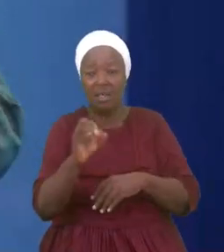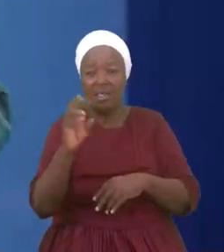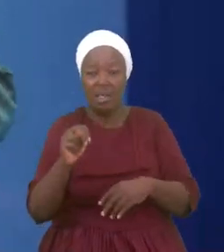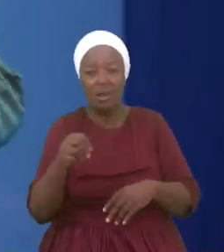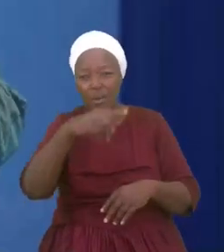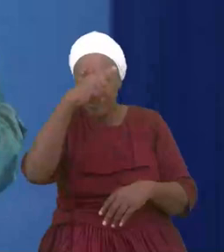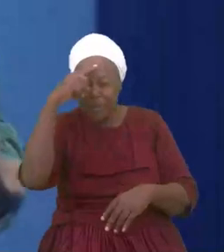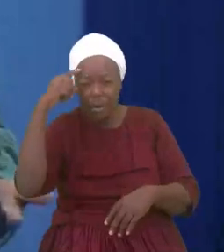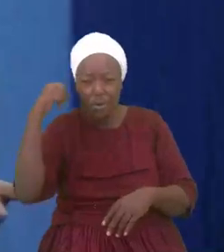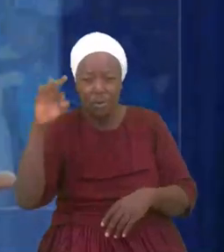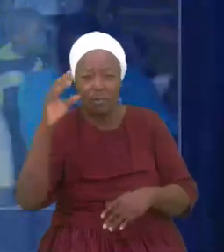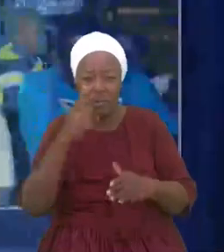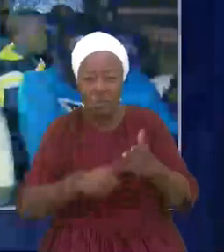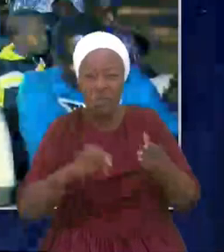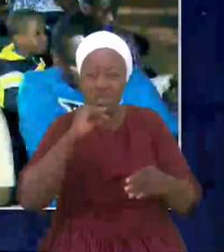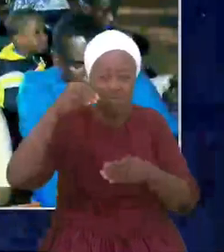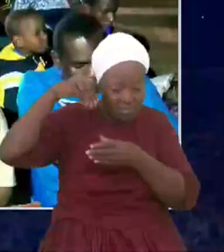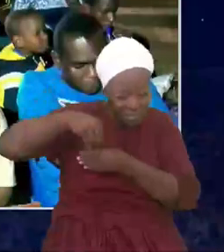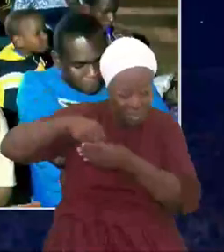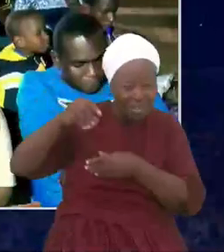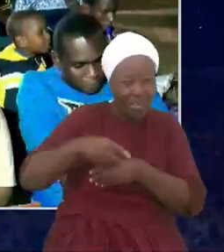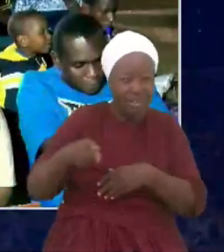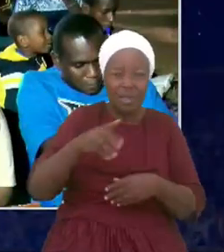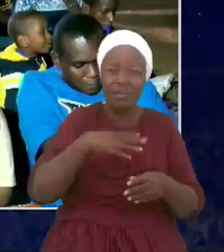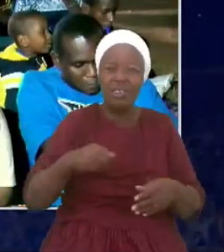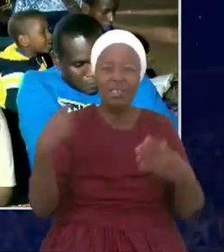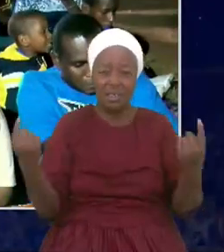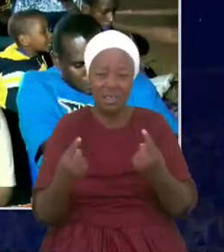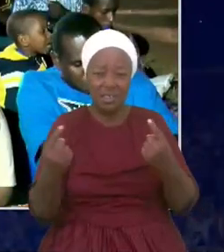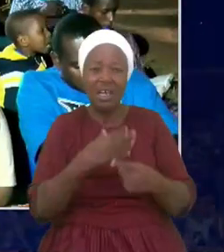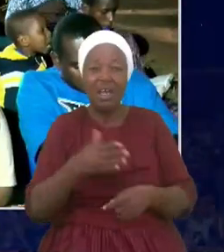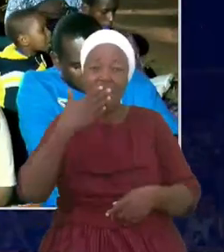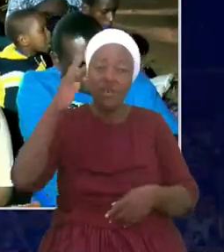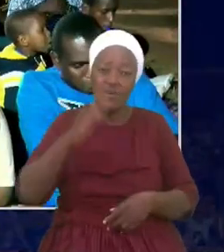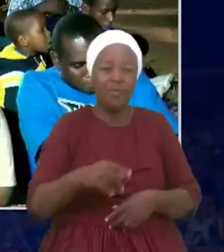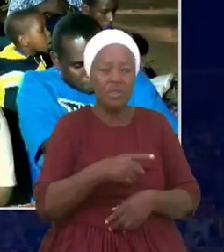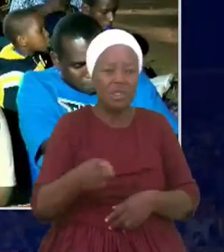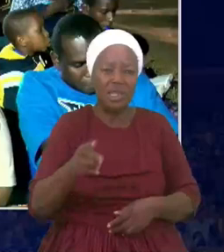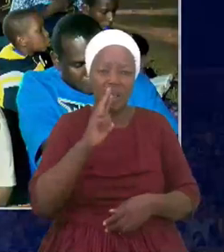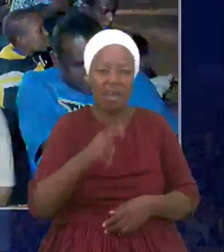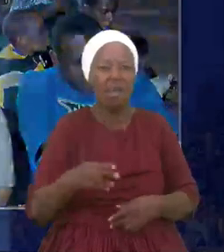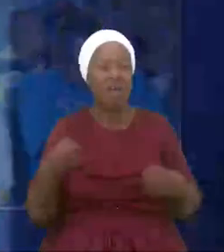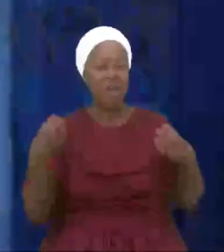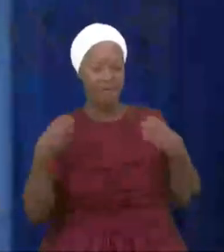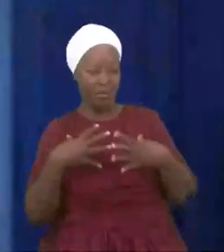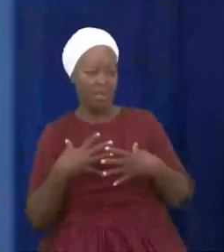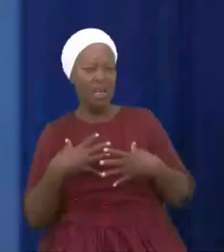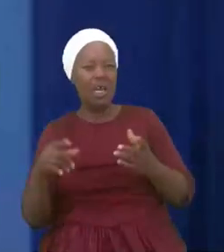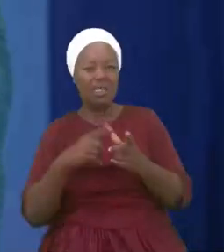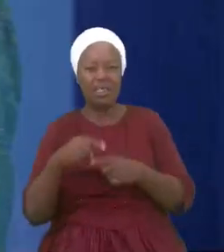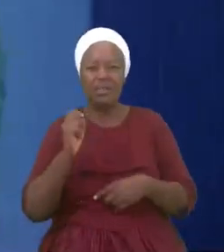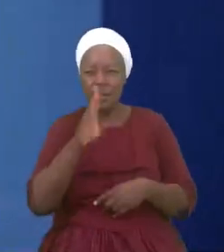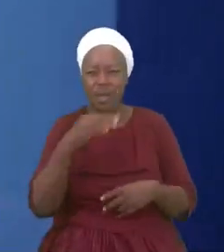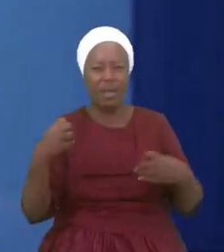ce cachant là-bas quoi qu'il est quoi qu'il soit Sion à cause de ce qui est en eux le péché